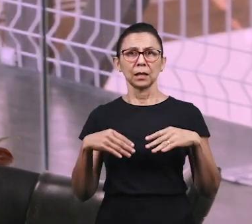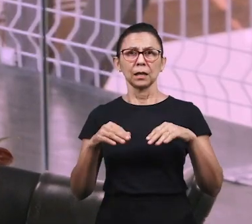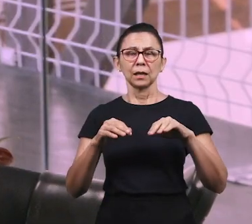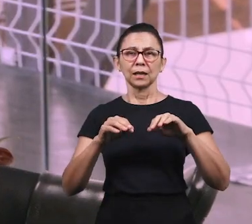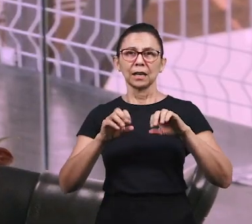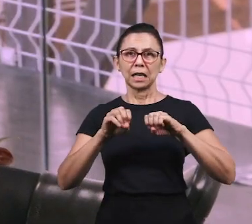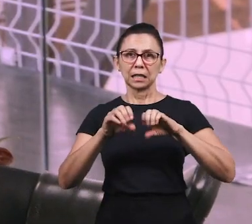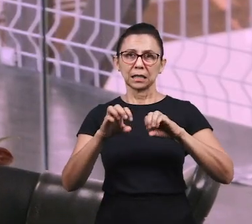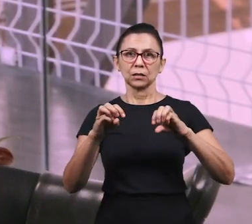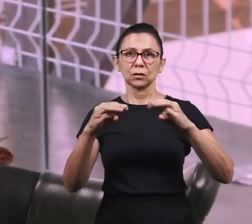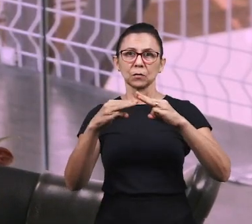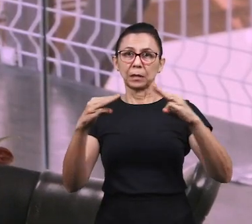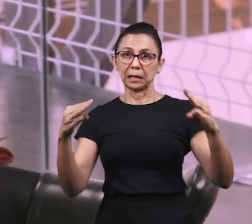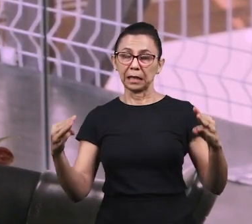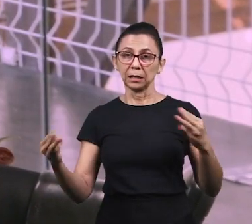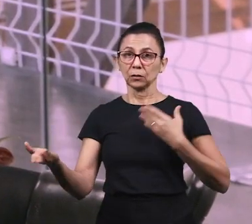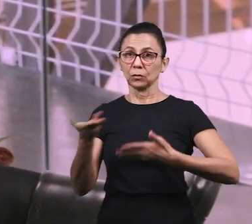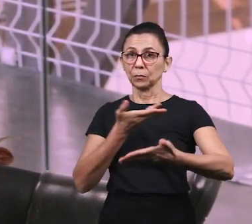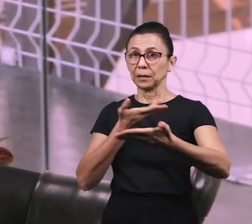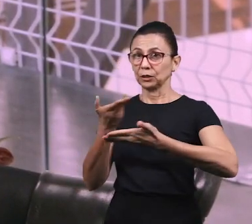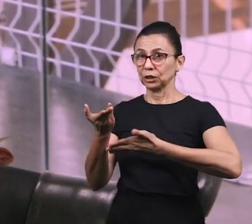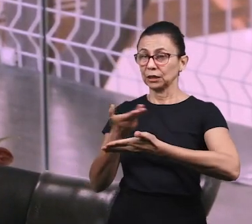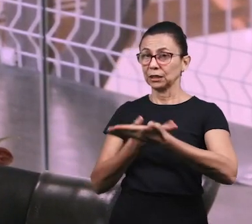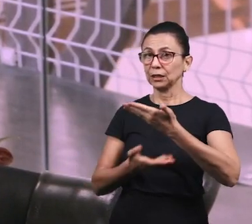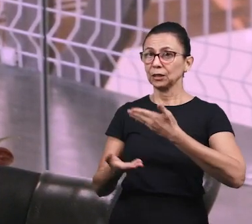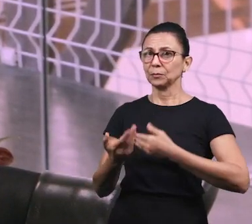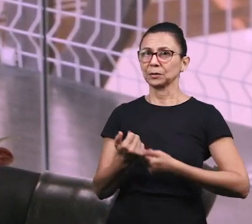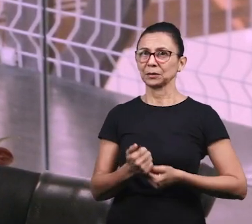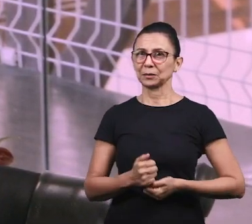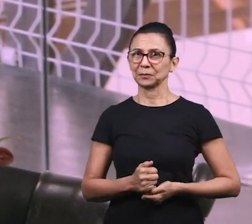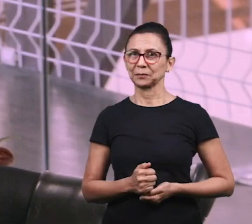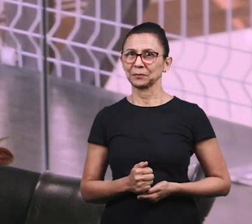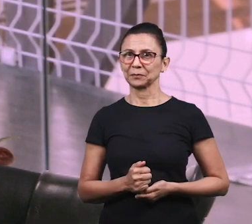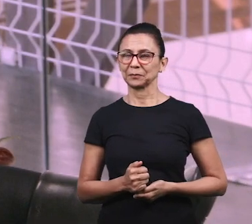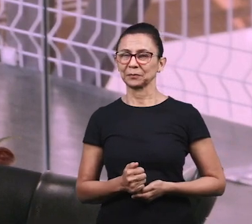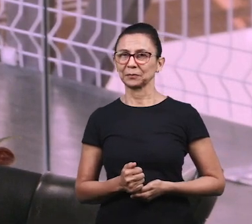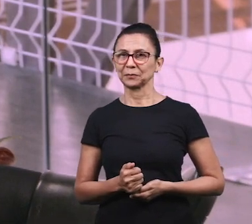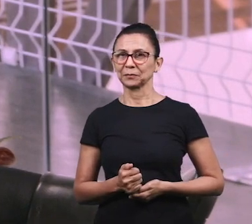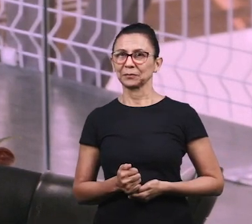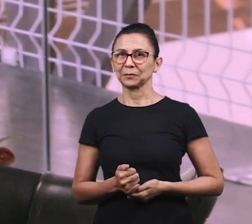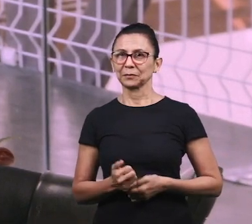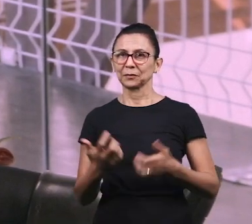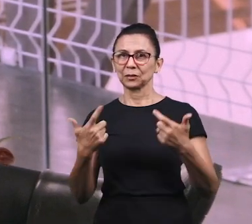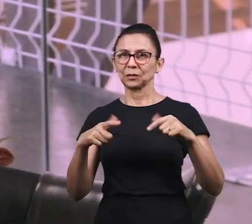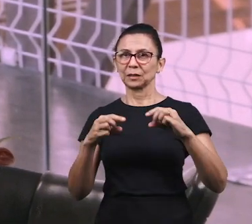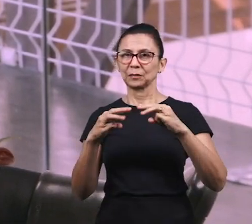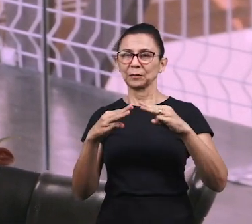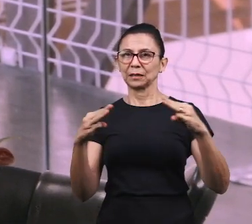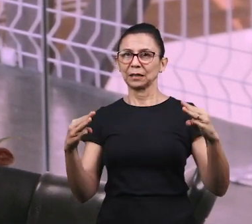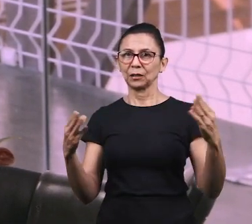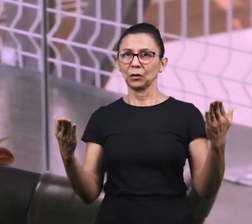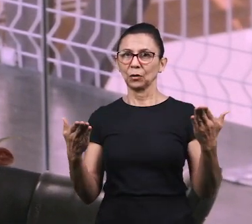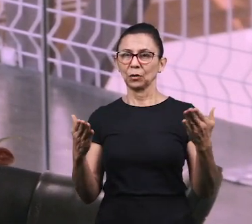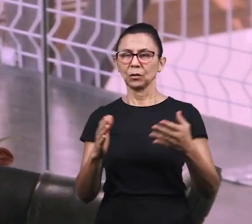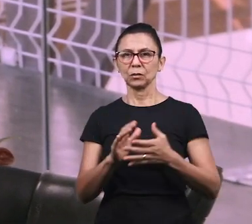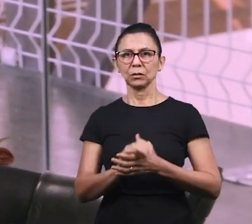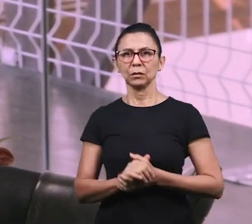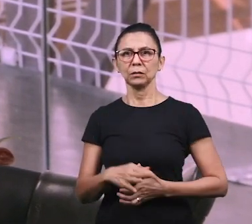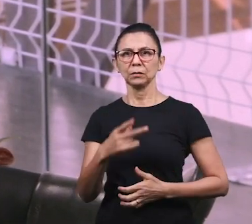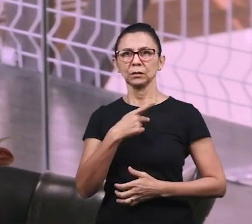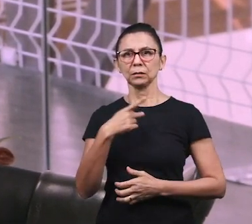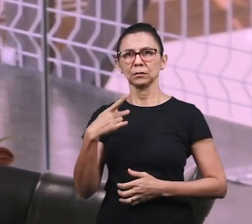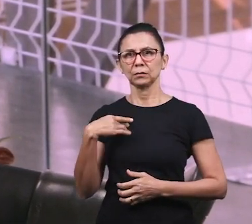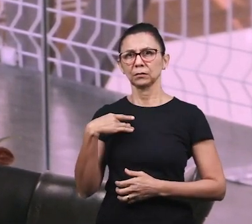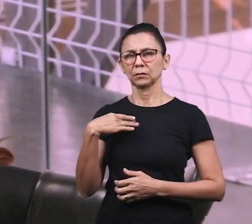Através do À travers quadro le tableau Lições do Leçons du Manaim, Manaïm, nous partageons des enseignements qui sont donnés dans cet endroit. Et aujourd'hui, les pasteurs